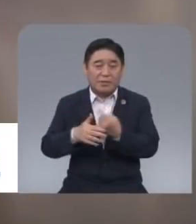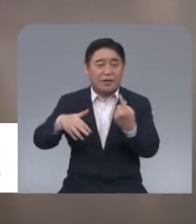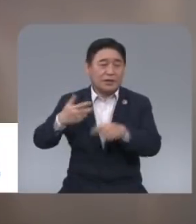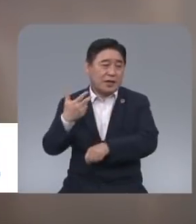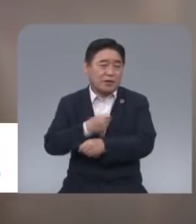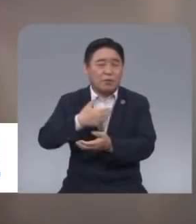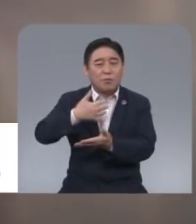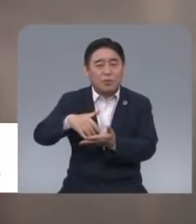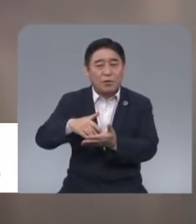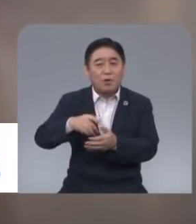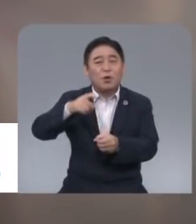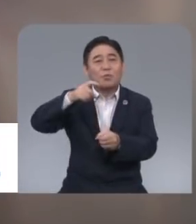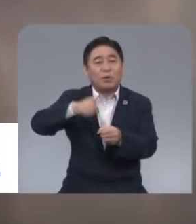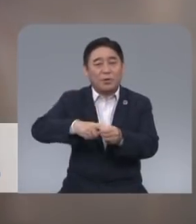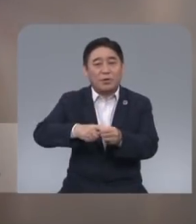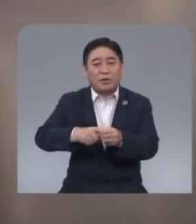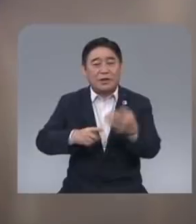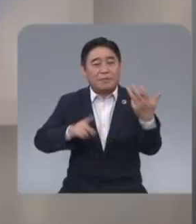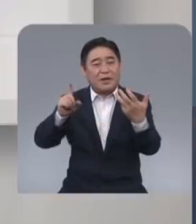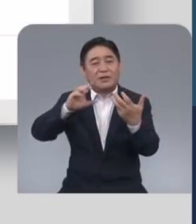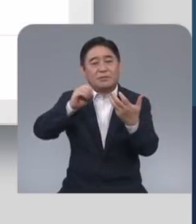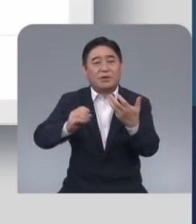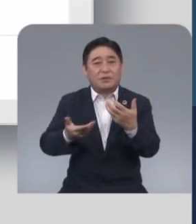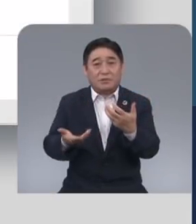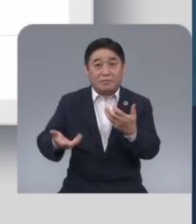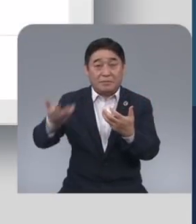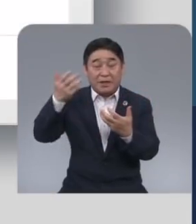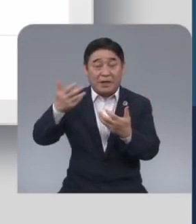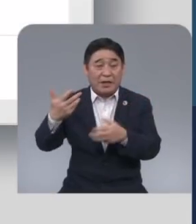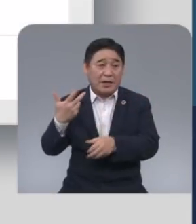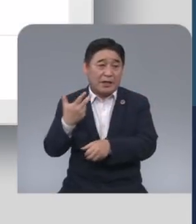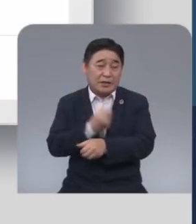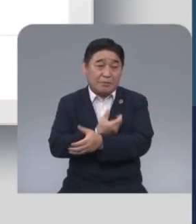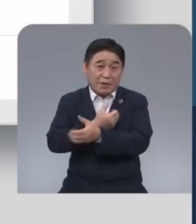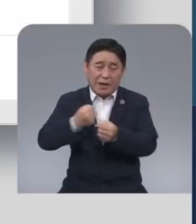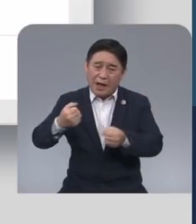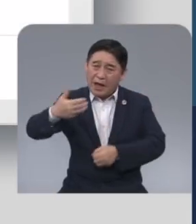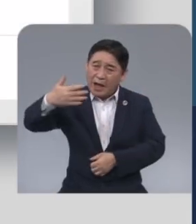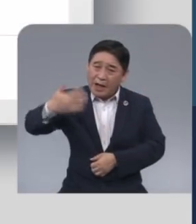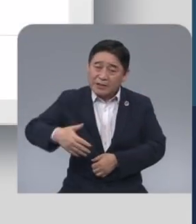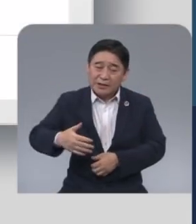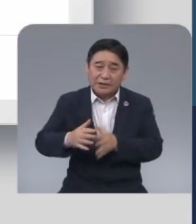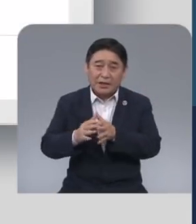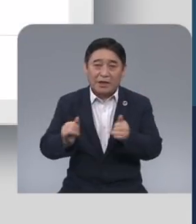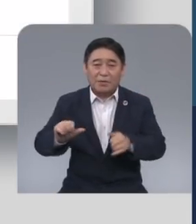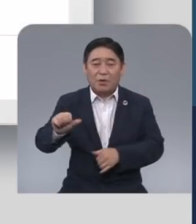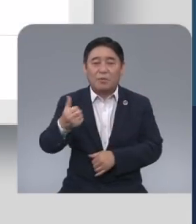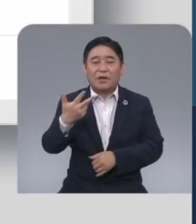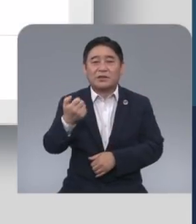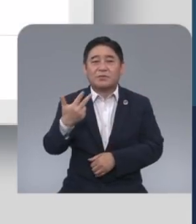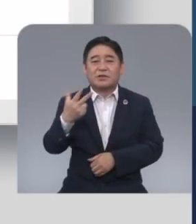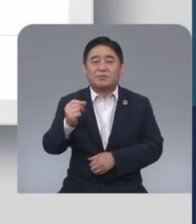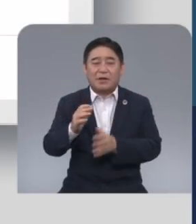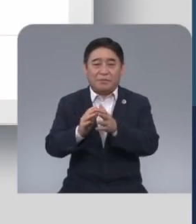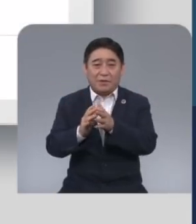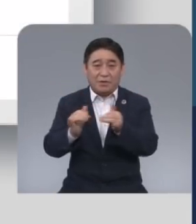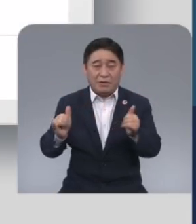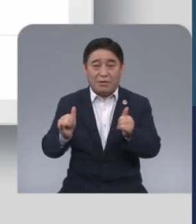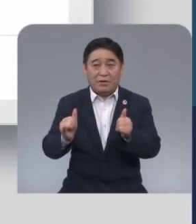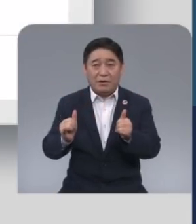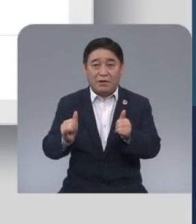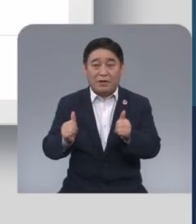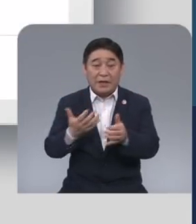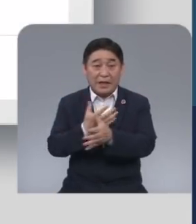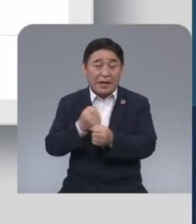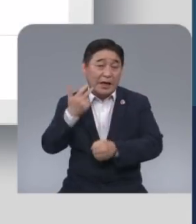국민의 80%로 상향됐습니다. 아직까지 접종 예약이 나서지 않고 있는 미접종자는 577만여 명.